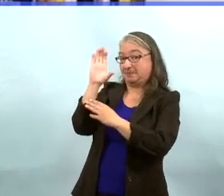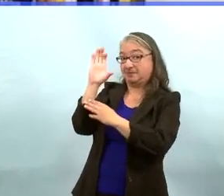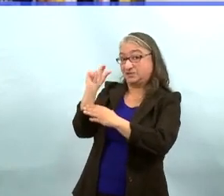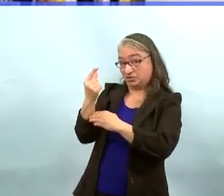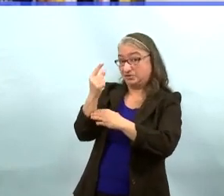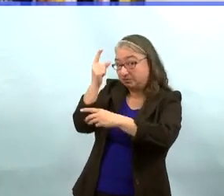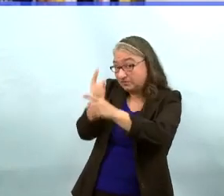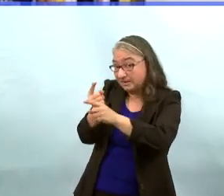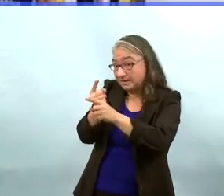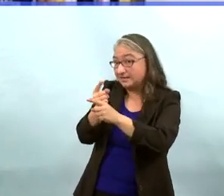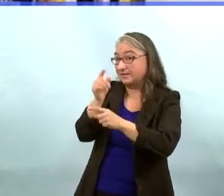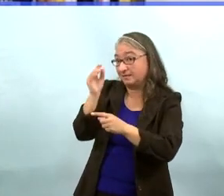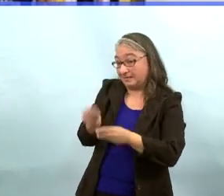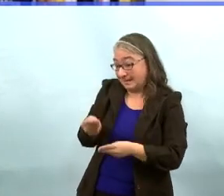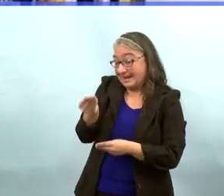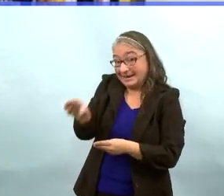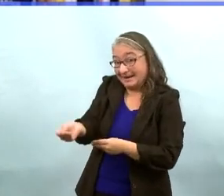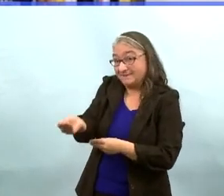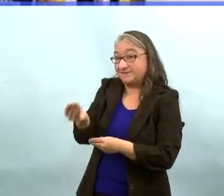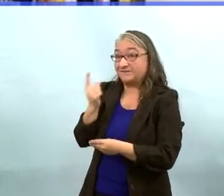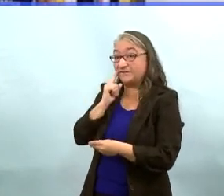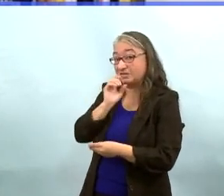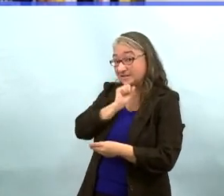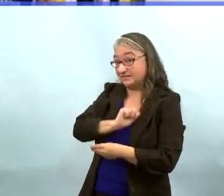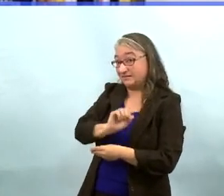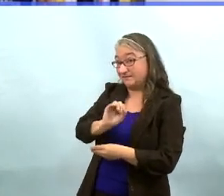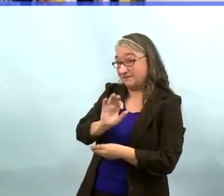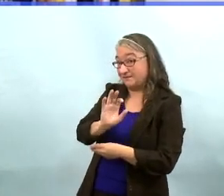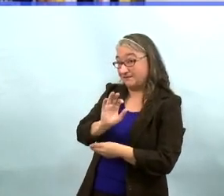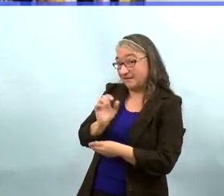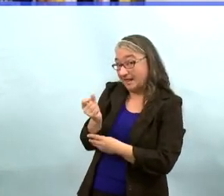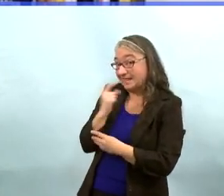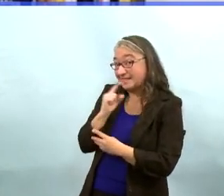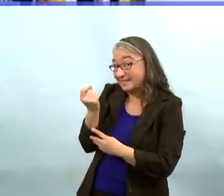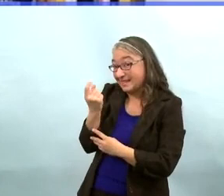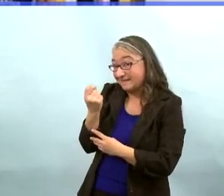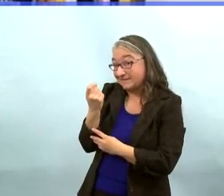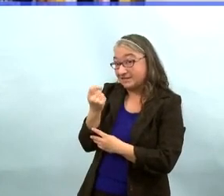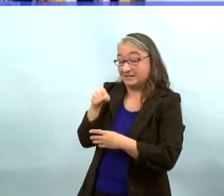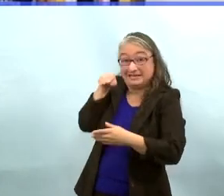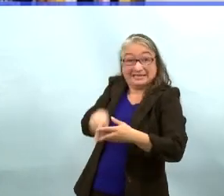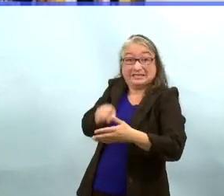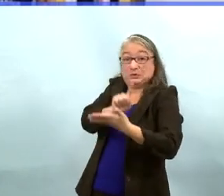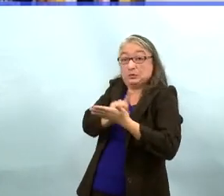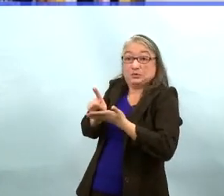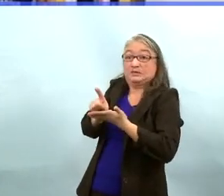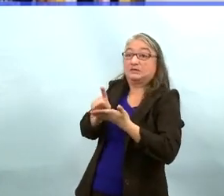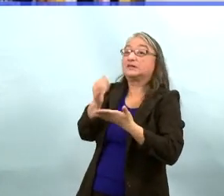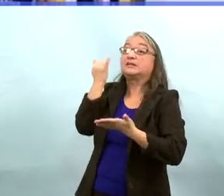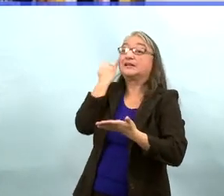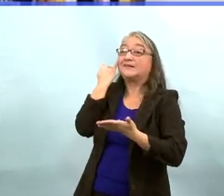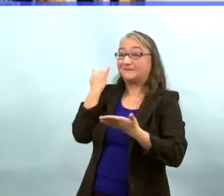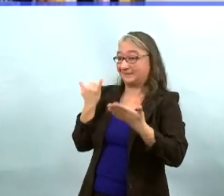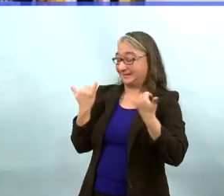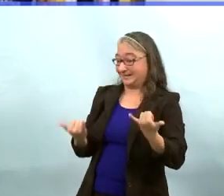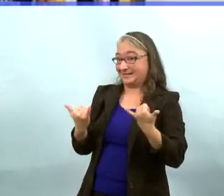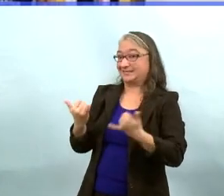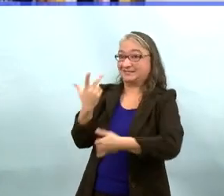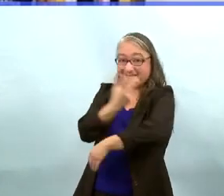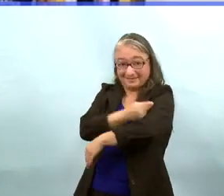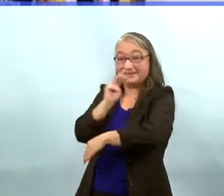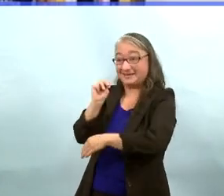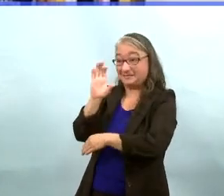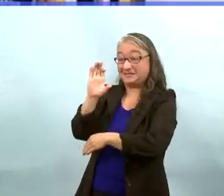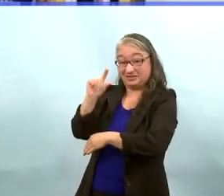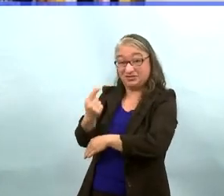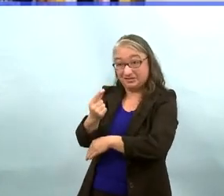va être donnée à un enfant de 11 ans cette semaine, par exemple. Si l'enfant a 12 ans entre sa première et deuxième dose, il va